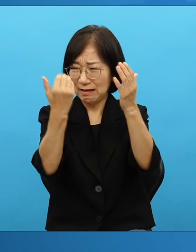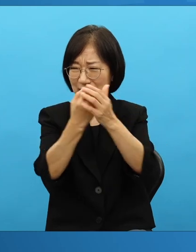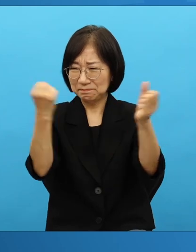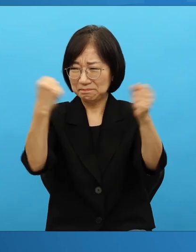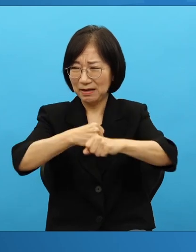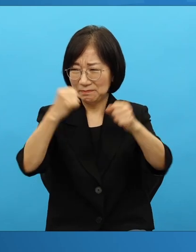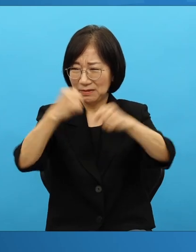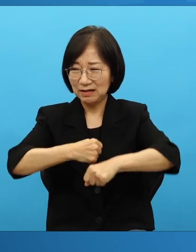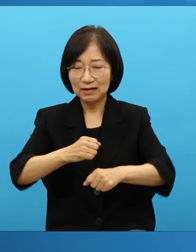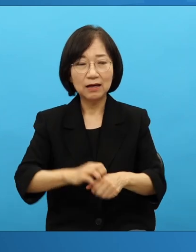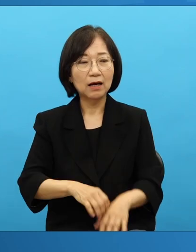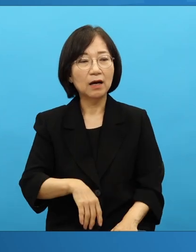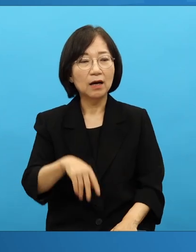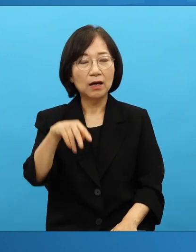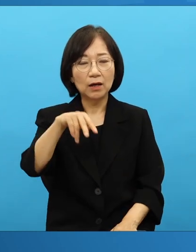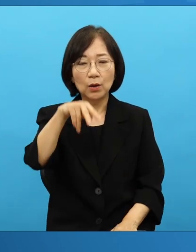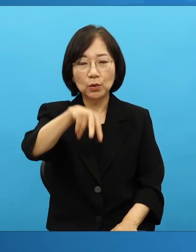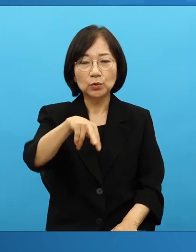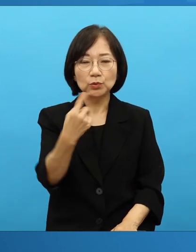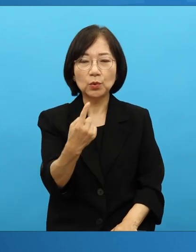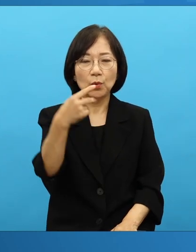소선지서 대선지서입니다.